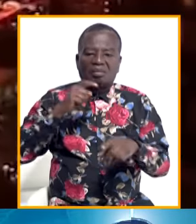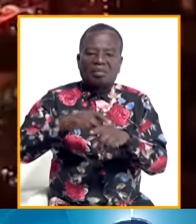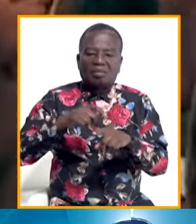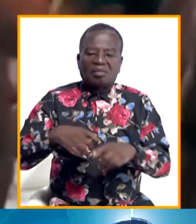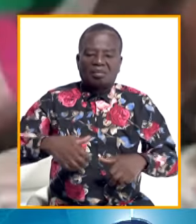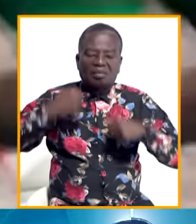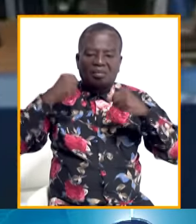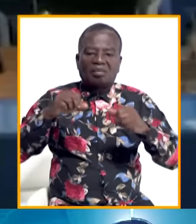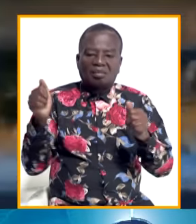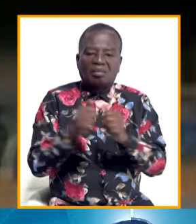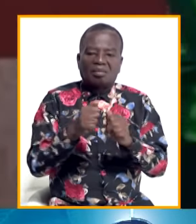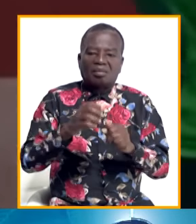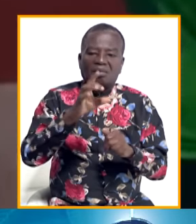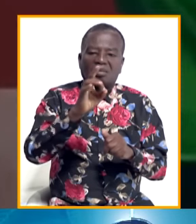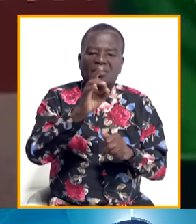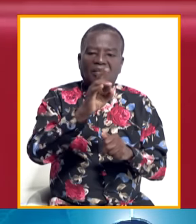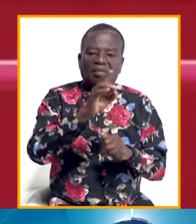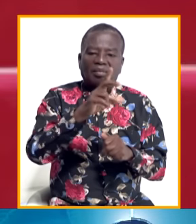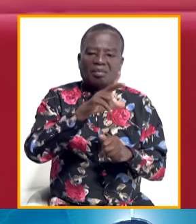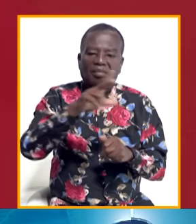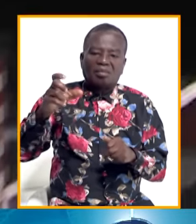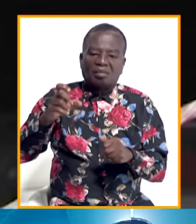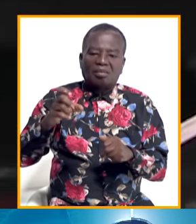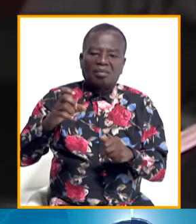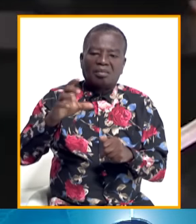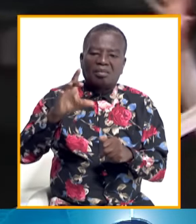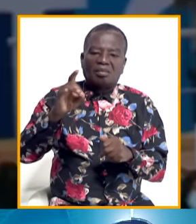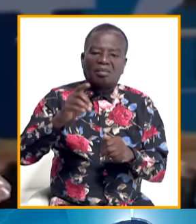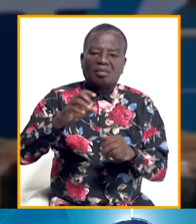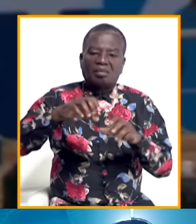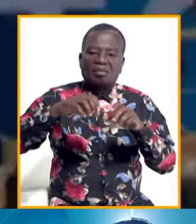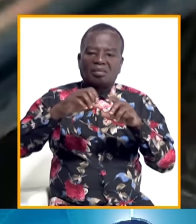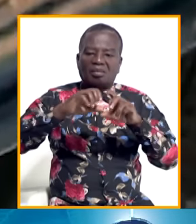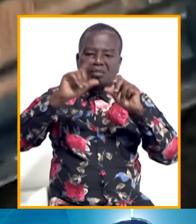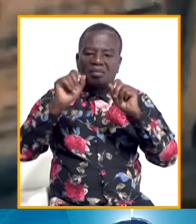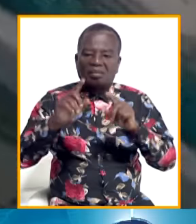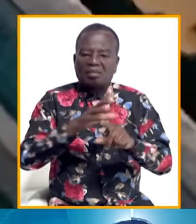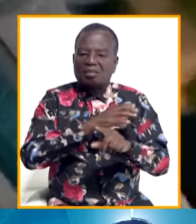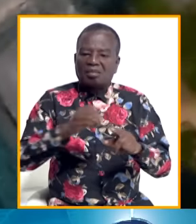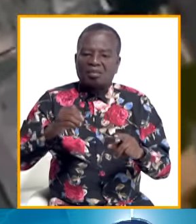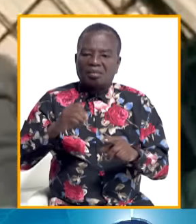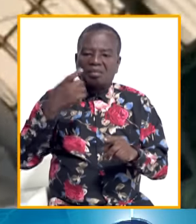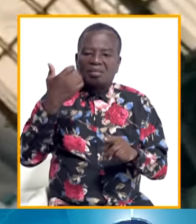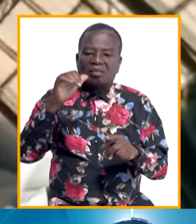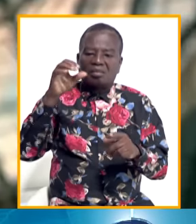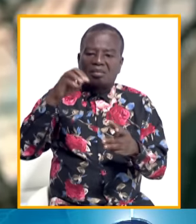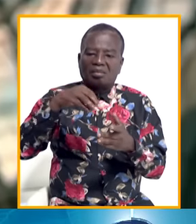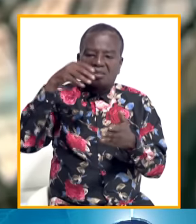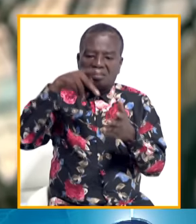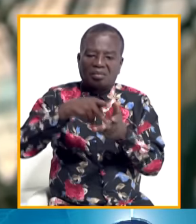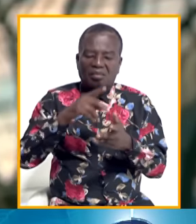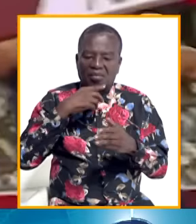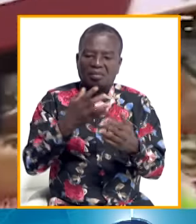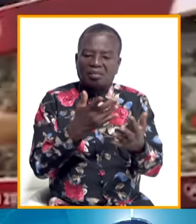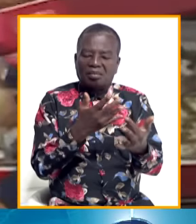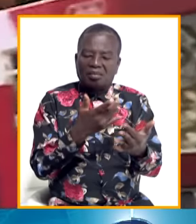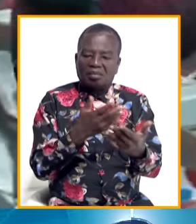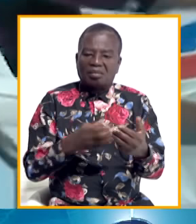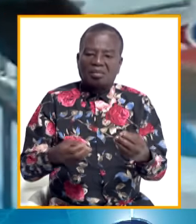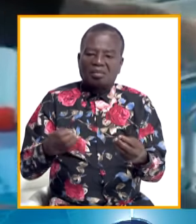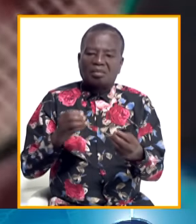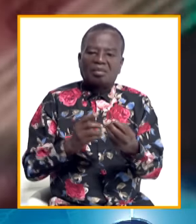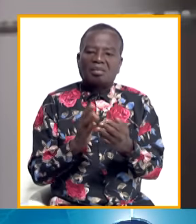un total de 329 épreuves pour les JO. 10 500 athlètes du monde sont attendus et la flamme olympique des JO a été donc